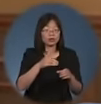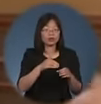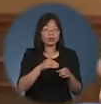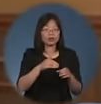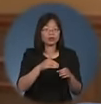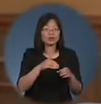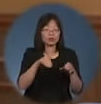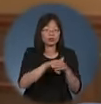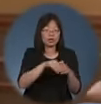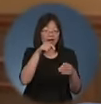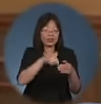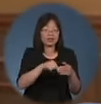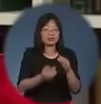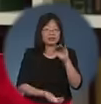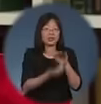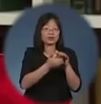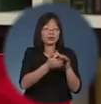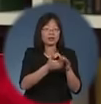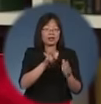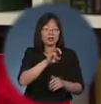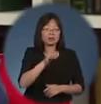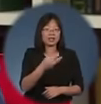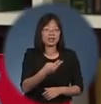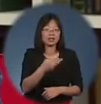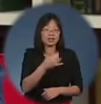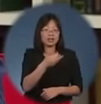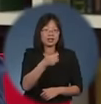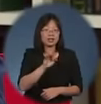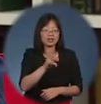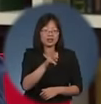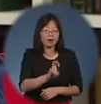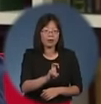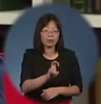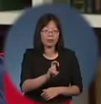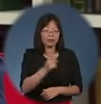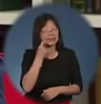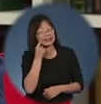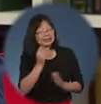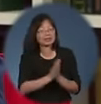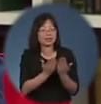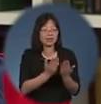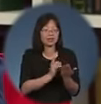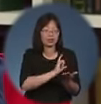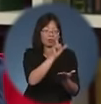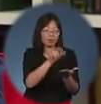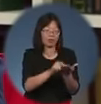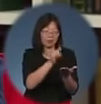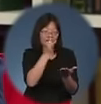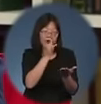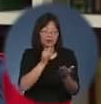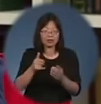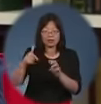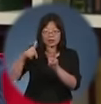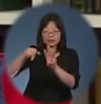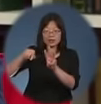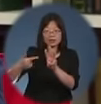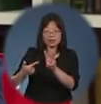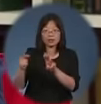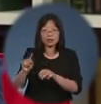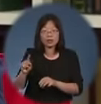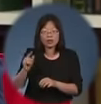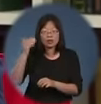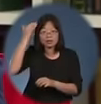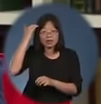했죠 2년 만에 이제 100만 부 돌팔 했고요 그렇죠 그리고 인가는음 어 대한